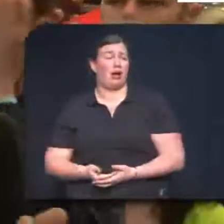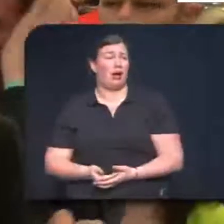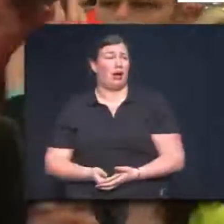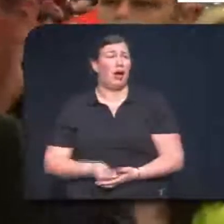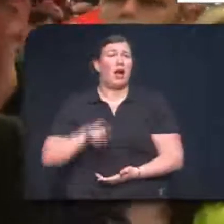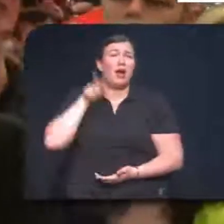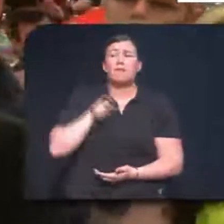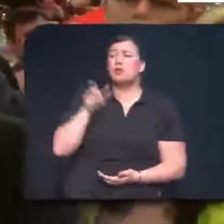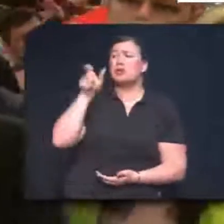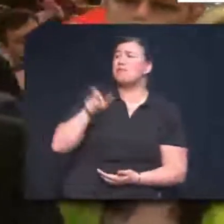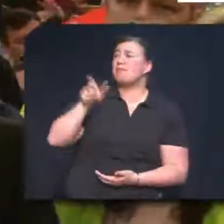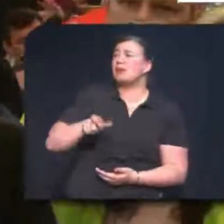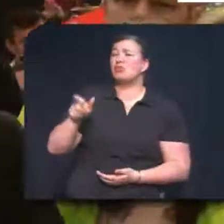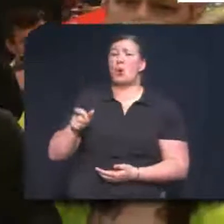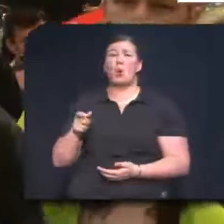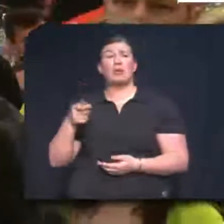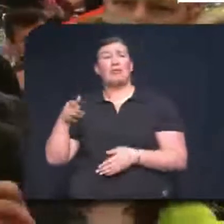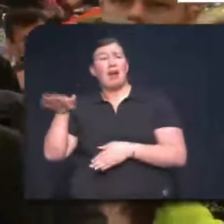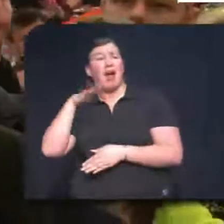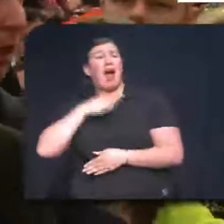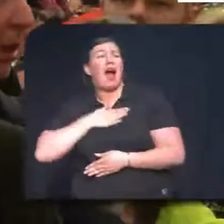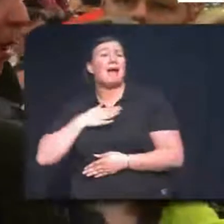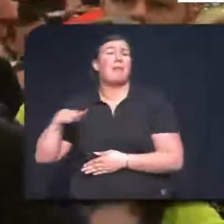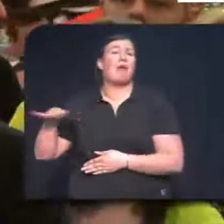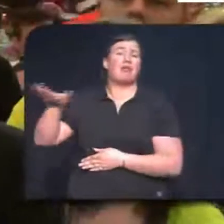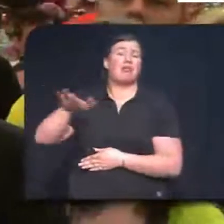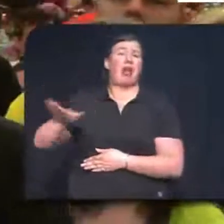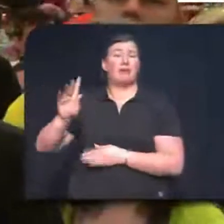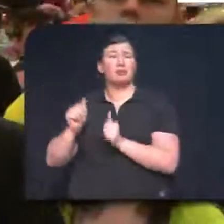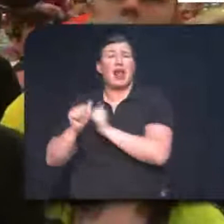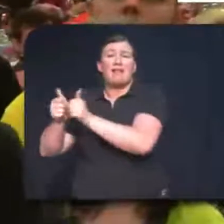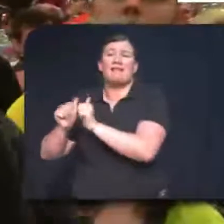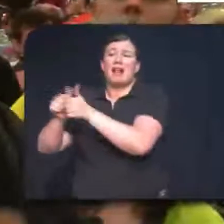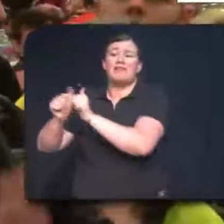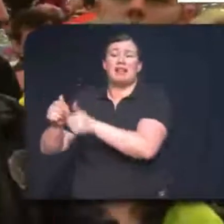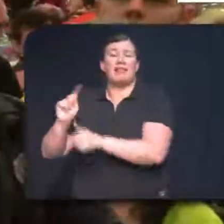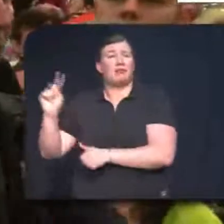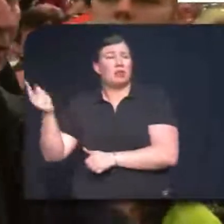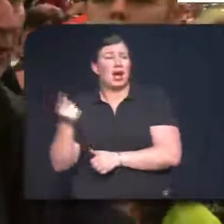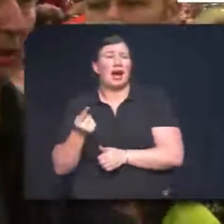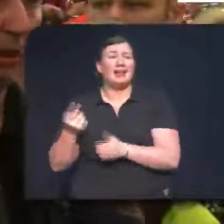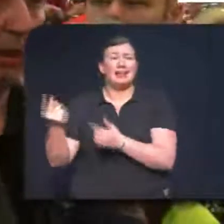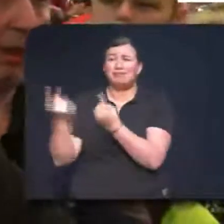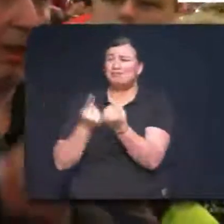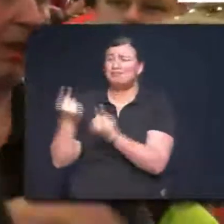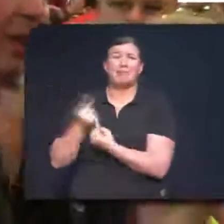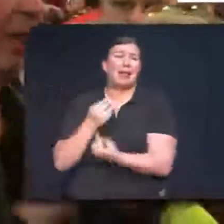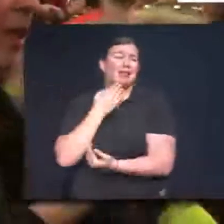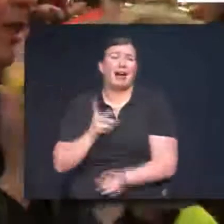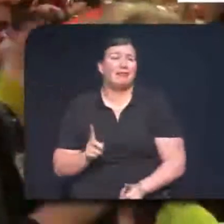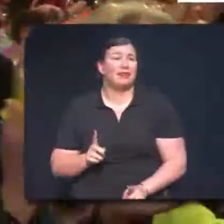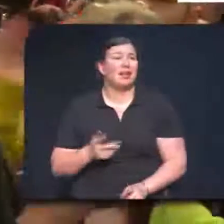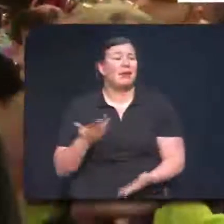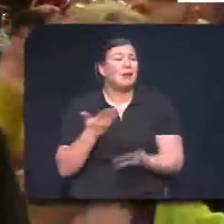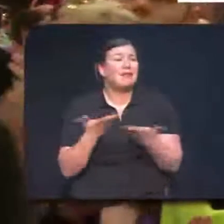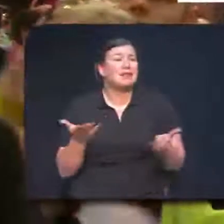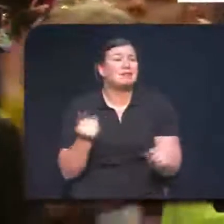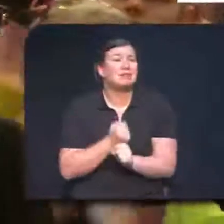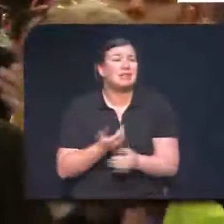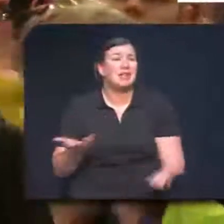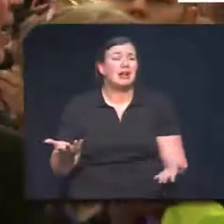helfen wir können hier nicht alle reinlassen und was ist passiert in 20 Jahren ist genau nichts passiert es gibt keine vernünftige